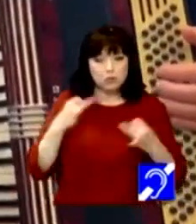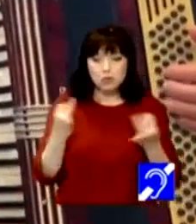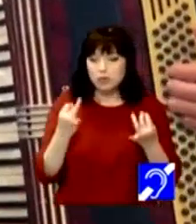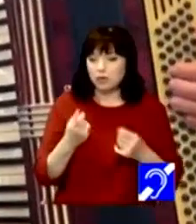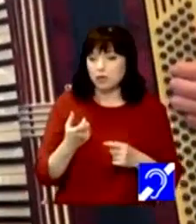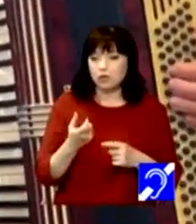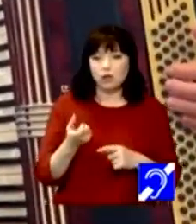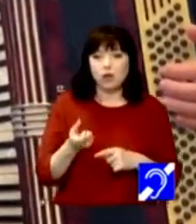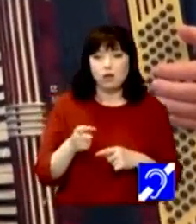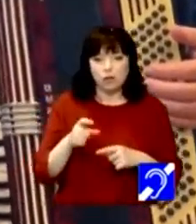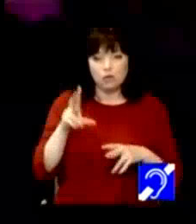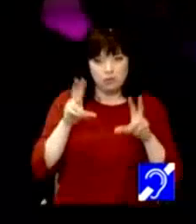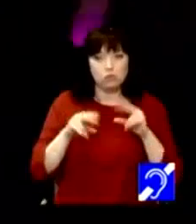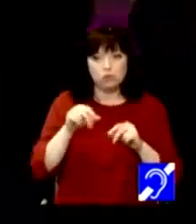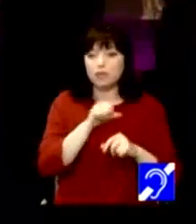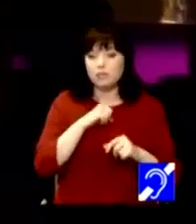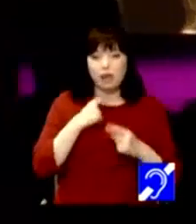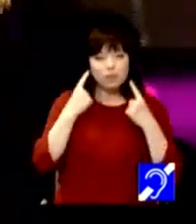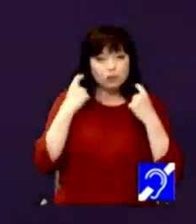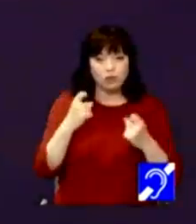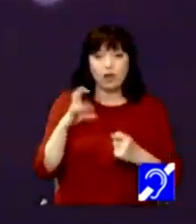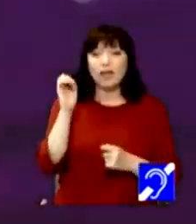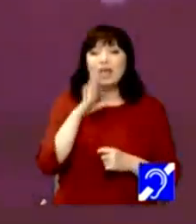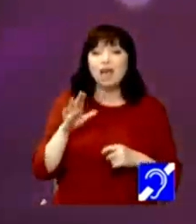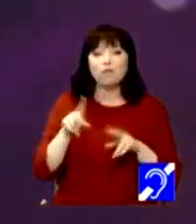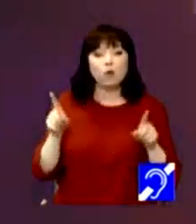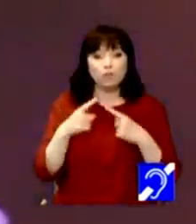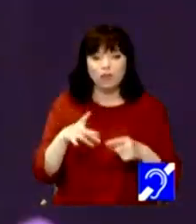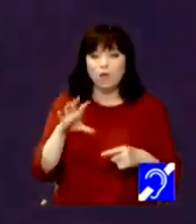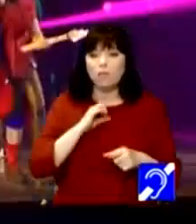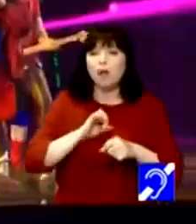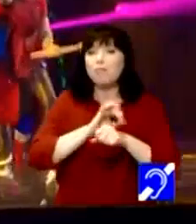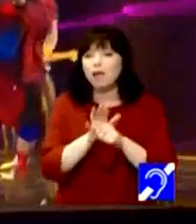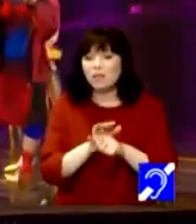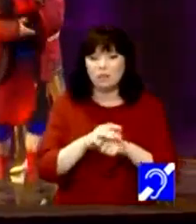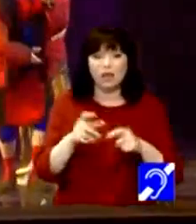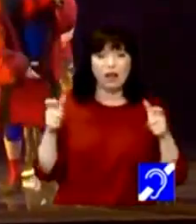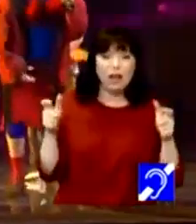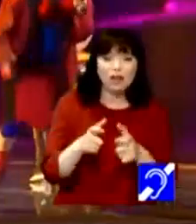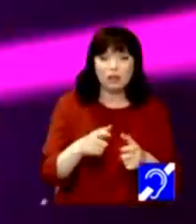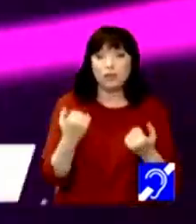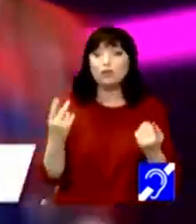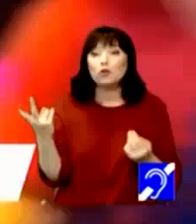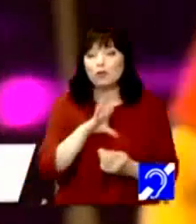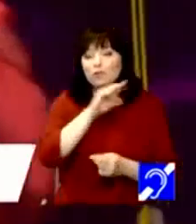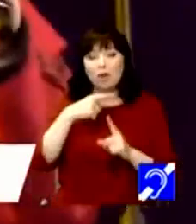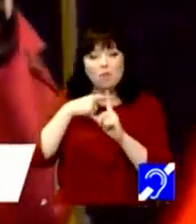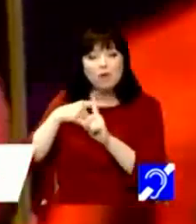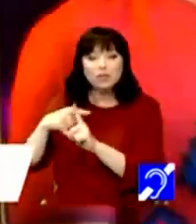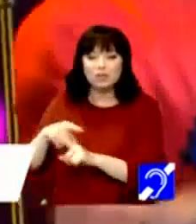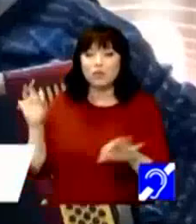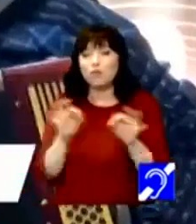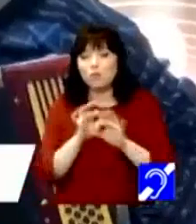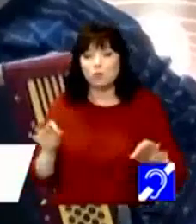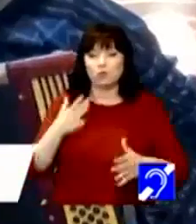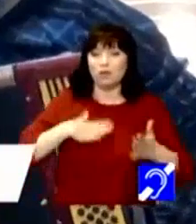reușit Eurovision în viața mea. După 2 ani de pandemie, toată lumea are nevoie de pozitiv, de veselie, de muzică, de